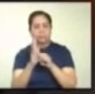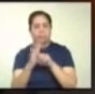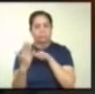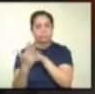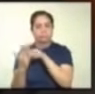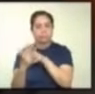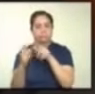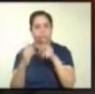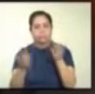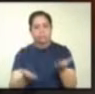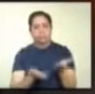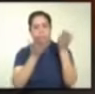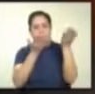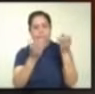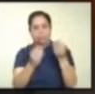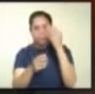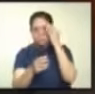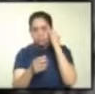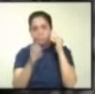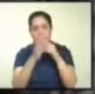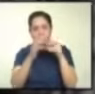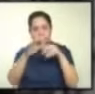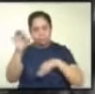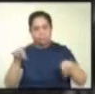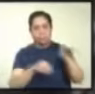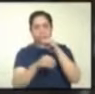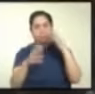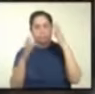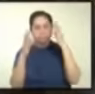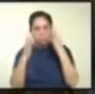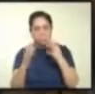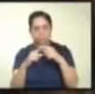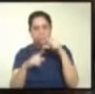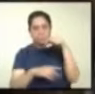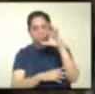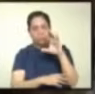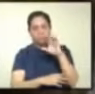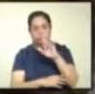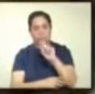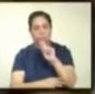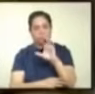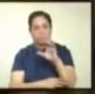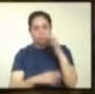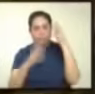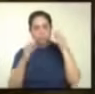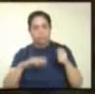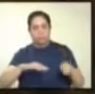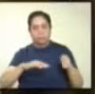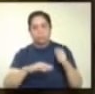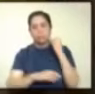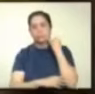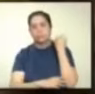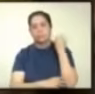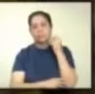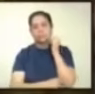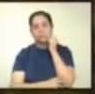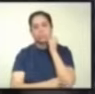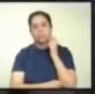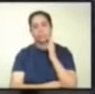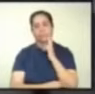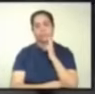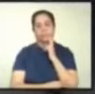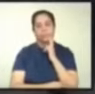para maisumite ang kanilang hiling na baligtarin ang desisyon ni Quezon City RTC Judge Jocelyn Solis